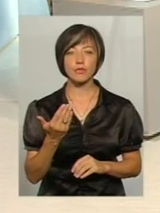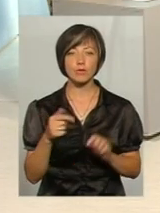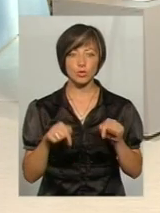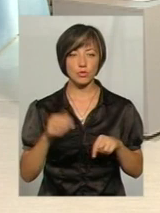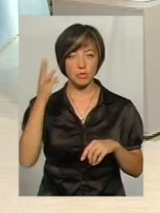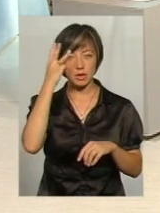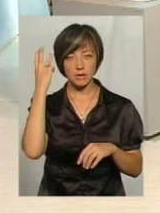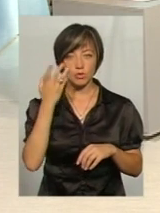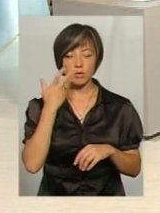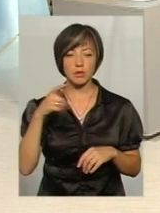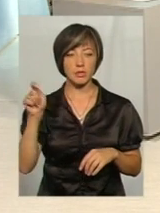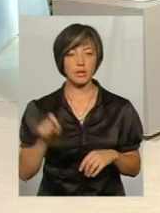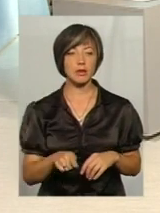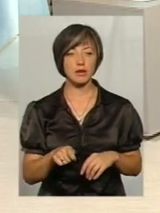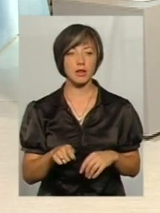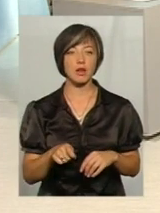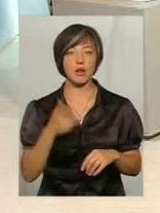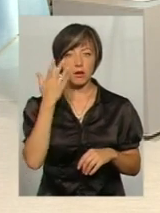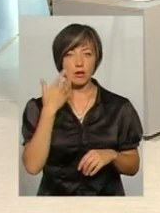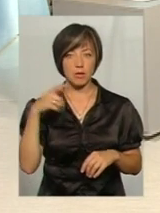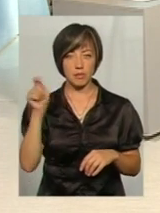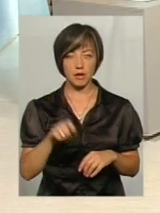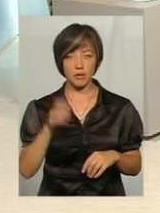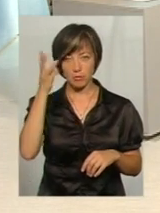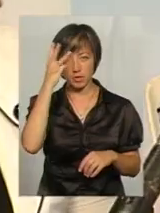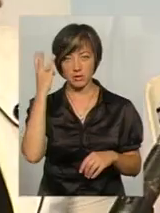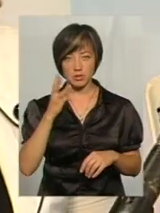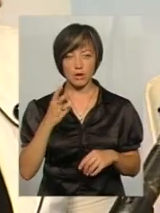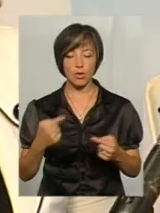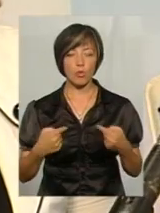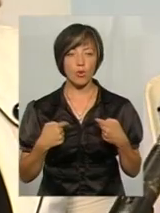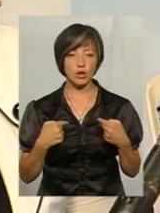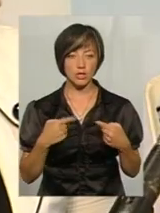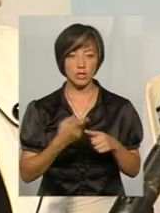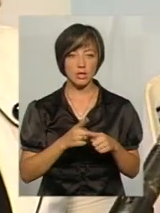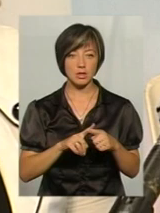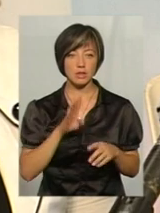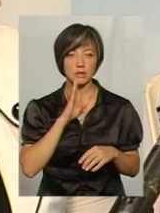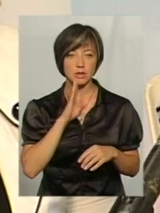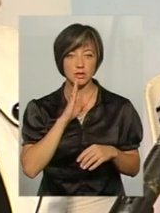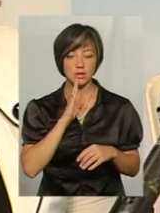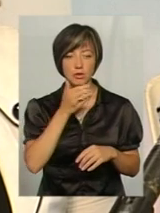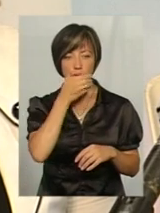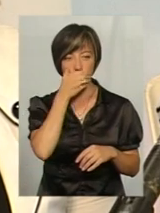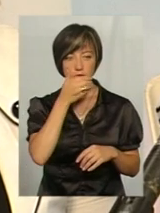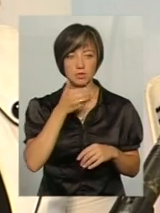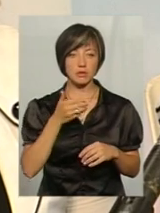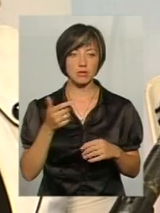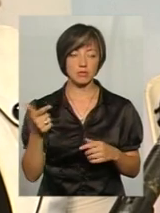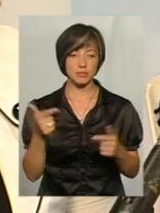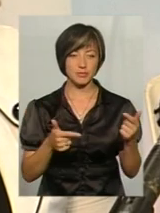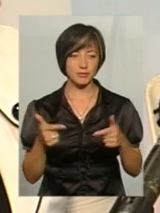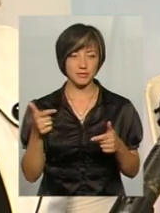тут, у Хмельницькому, коли приїхали? Приїхала, вона мені угрожала, закривала рот, матюкала.